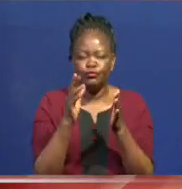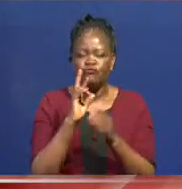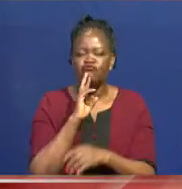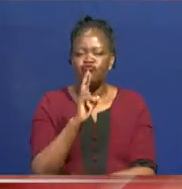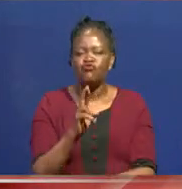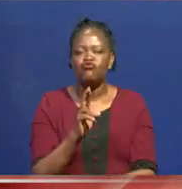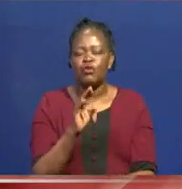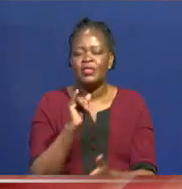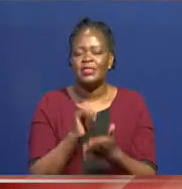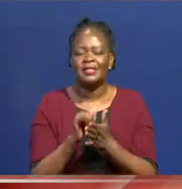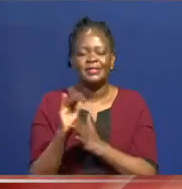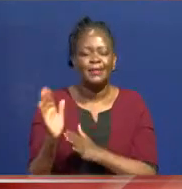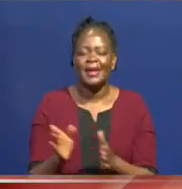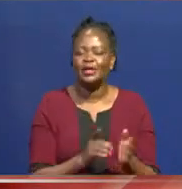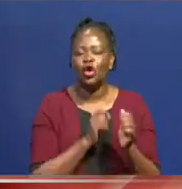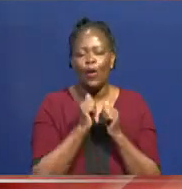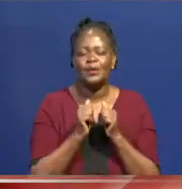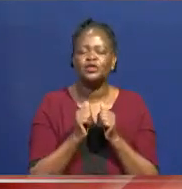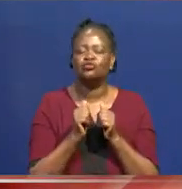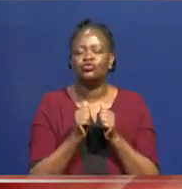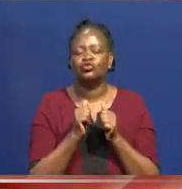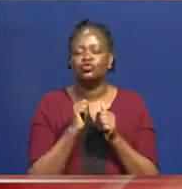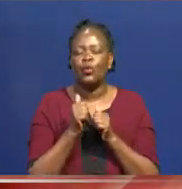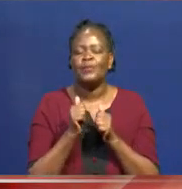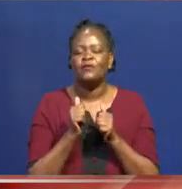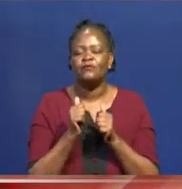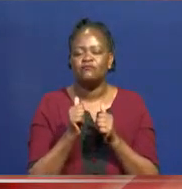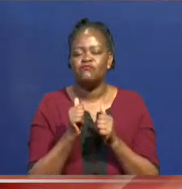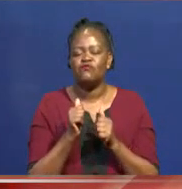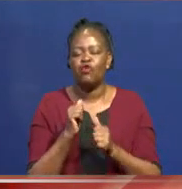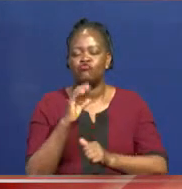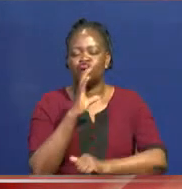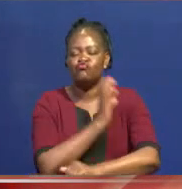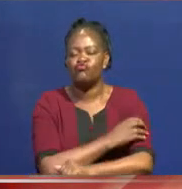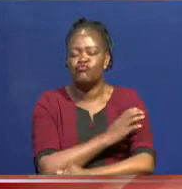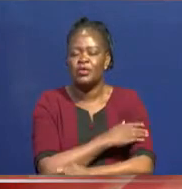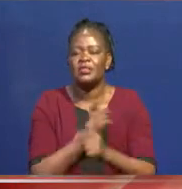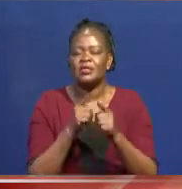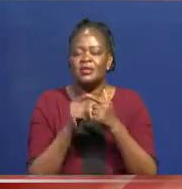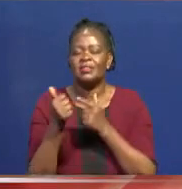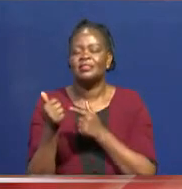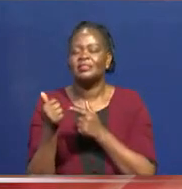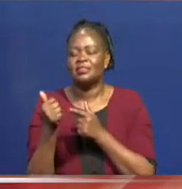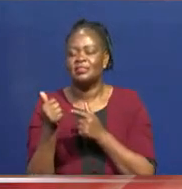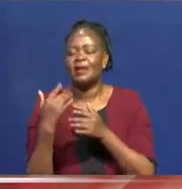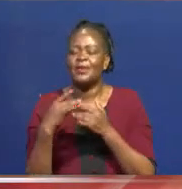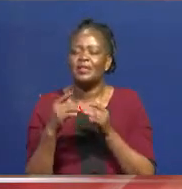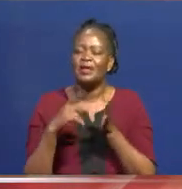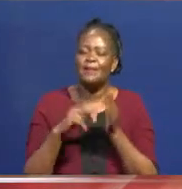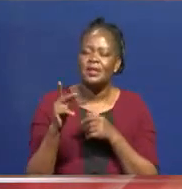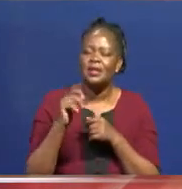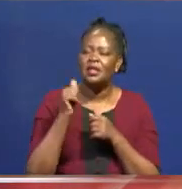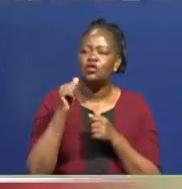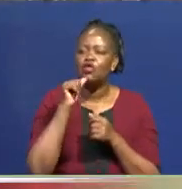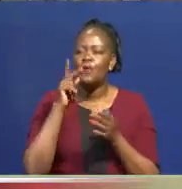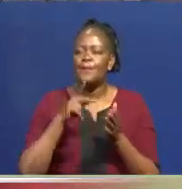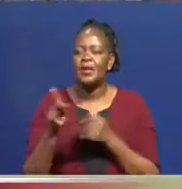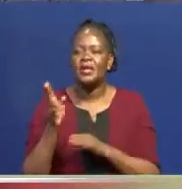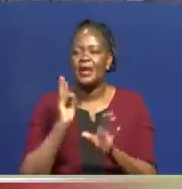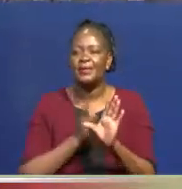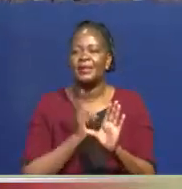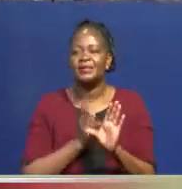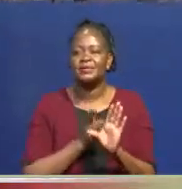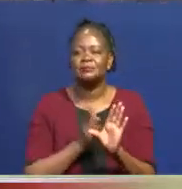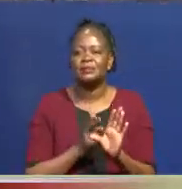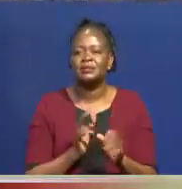Roiro kinachoandaa mashindano ya kuwania tuzo ya nahodha, huku wachezaji wasio wa kulipo na wale wa kulipwa wakishiriki.